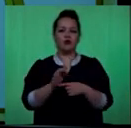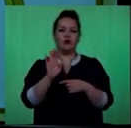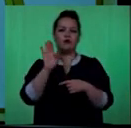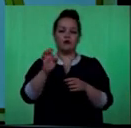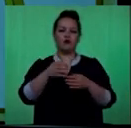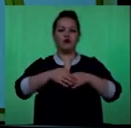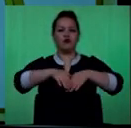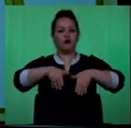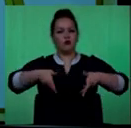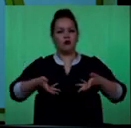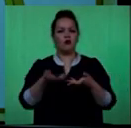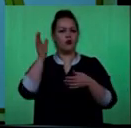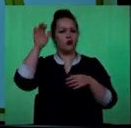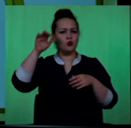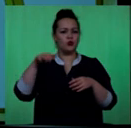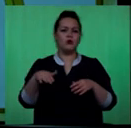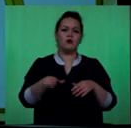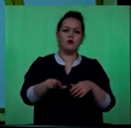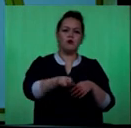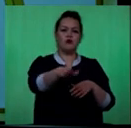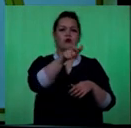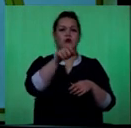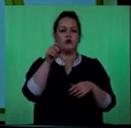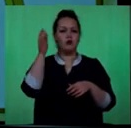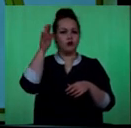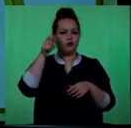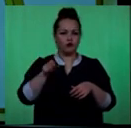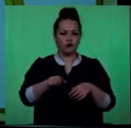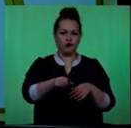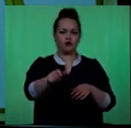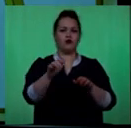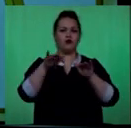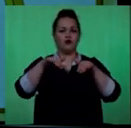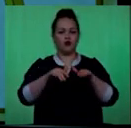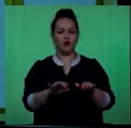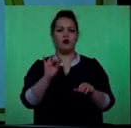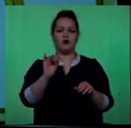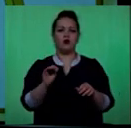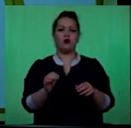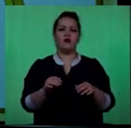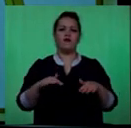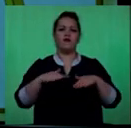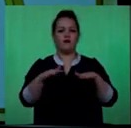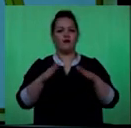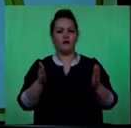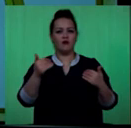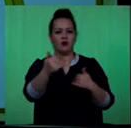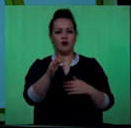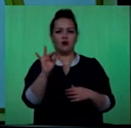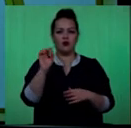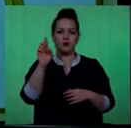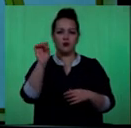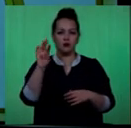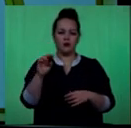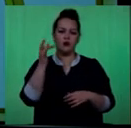корыте в лохани в реке в ручейке в океане и в ванне и в бане всегда и везде